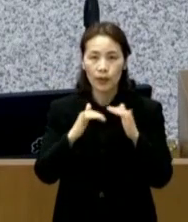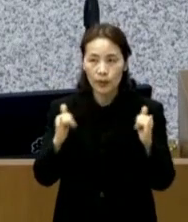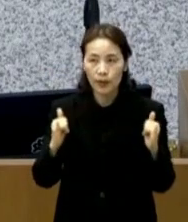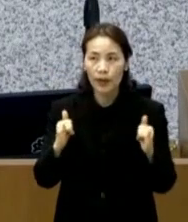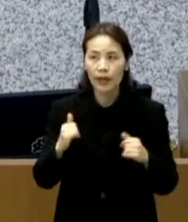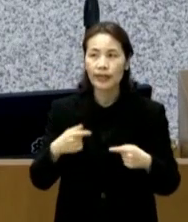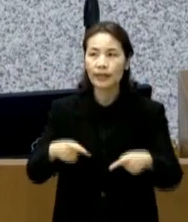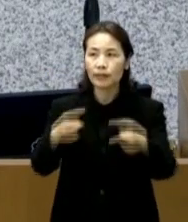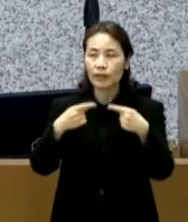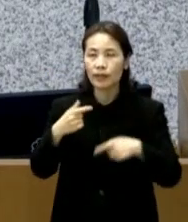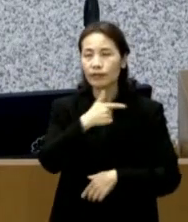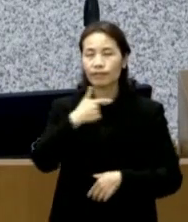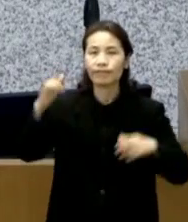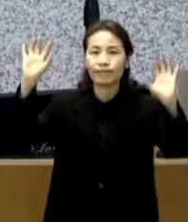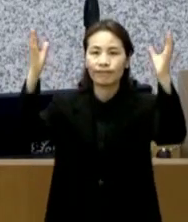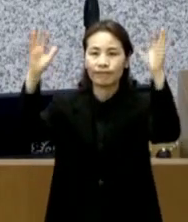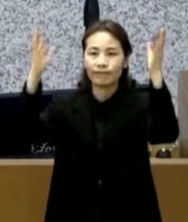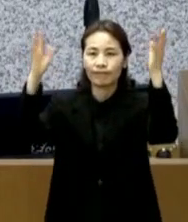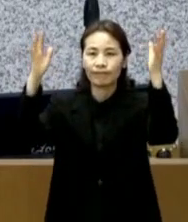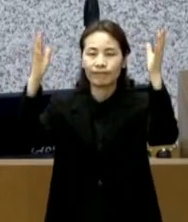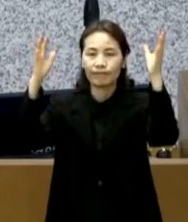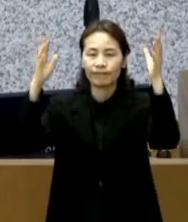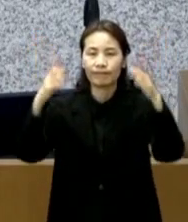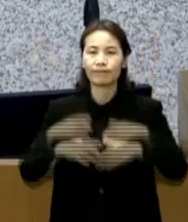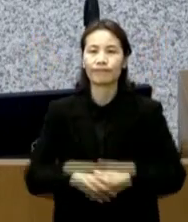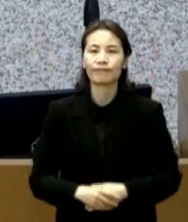방문을 진심으로 환영합니다.